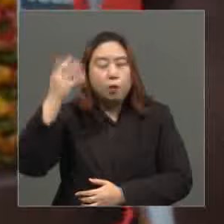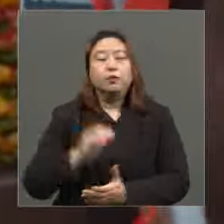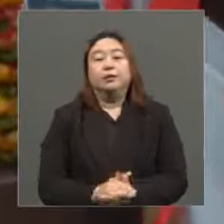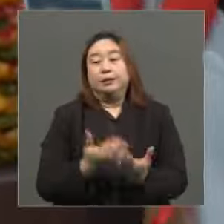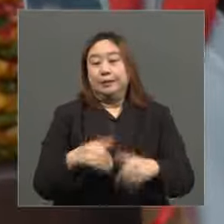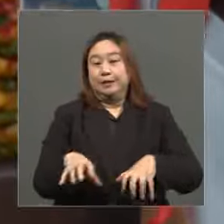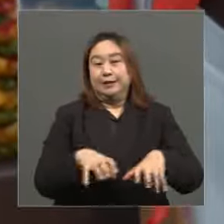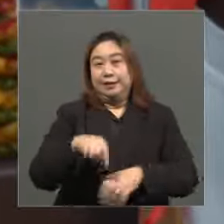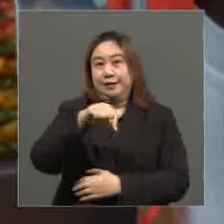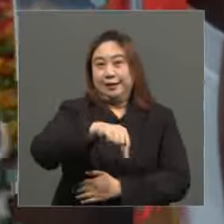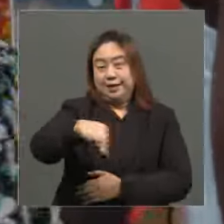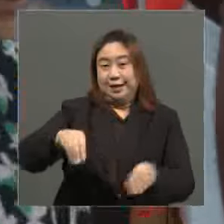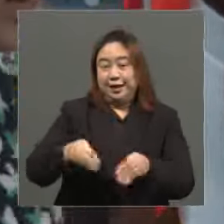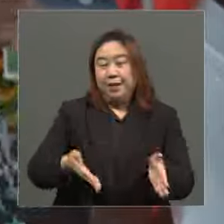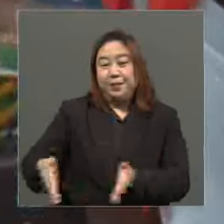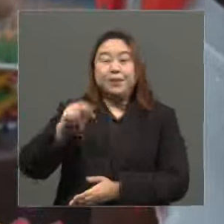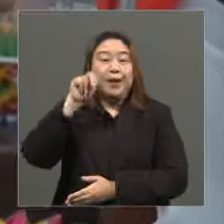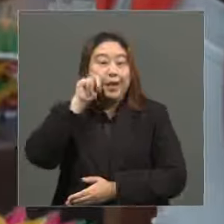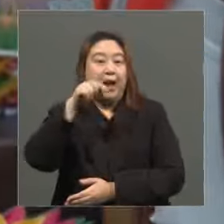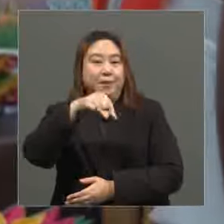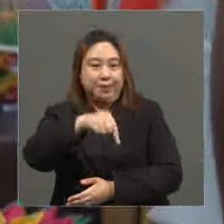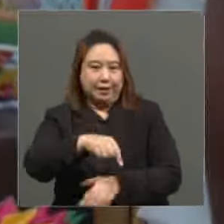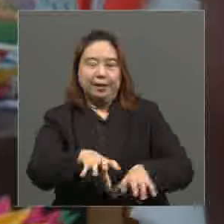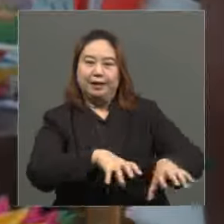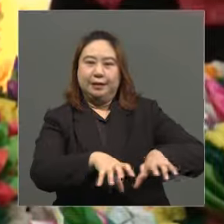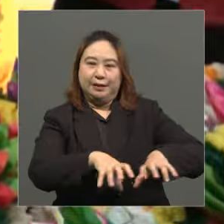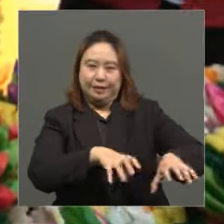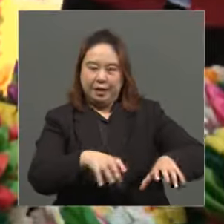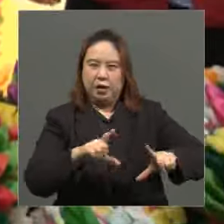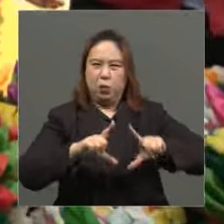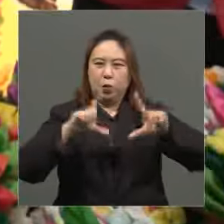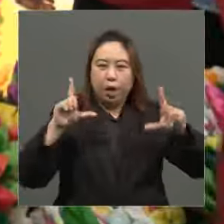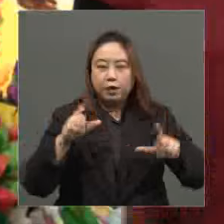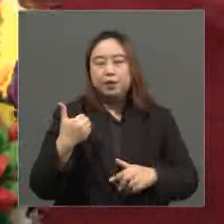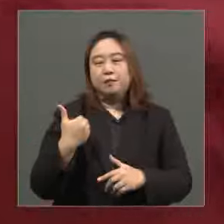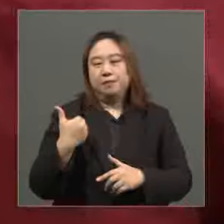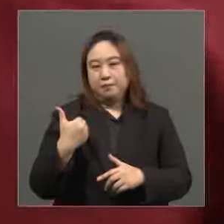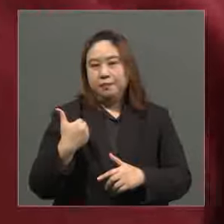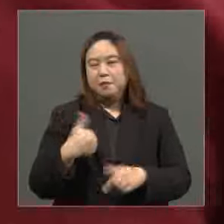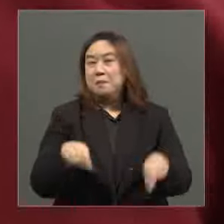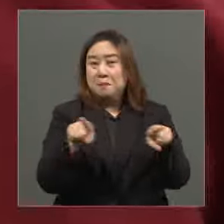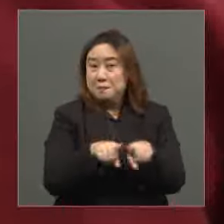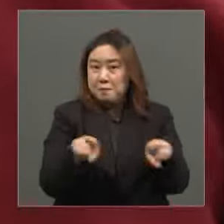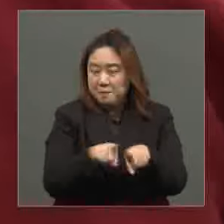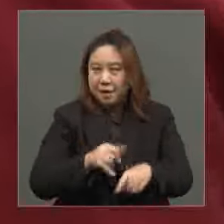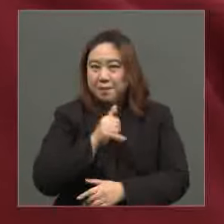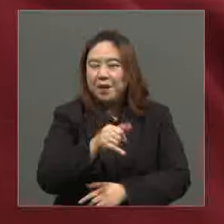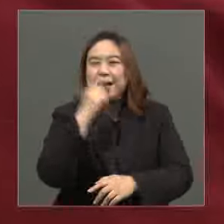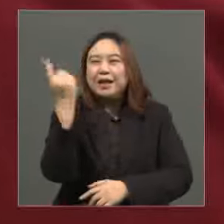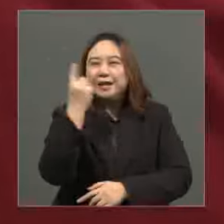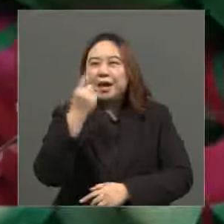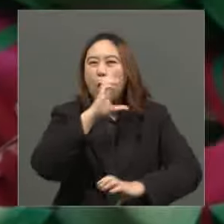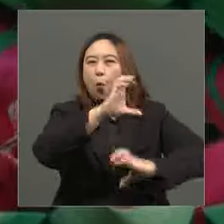ตนะคะลานริเวอร์พาร์คไอคอนสยามให้เป็นพื้นที่จัดงานที่ยิ่งใหญ่ให้บรรยากาศเนี่ยเหมือนมาเที่ยวงานวัด